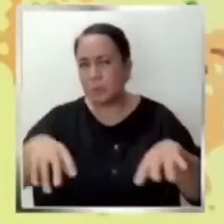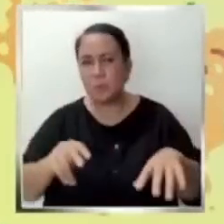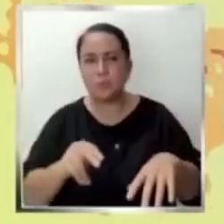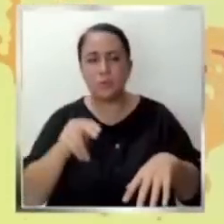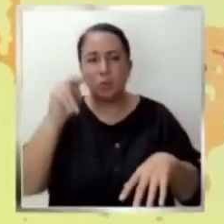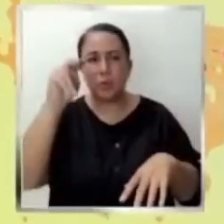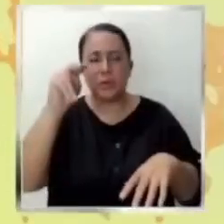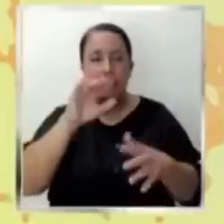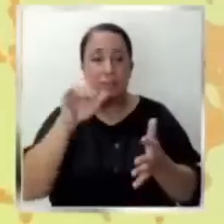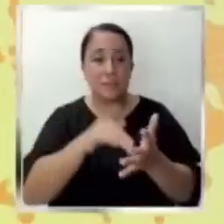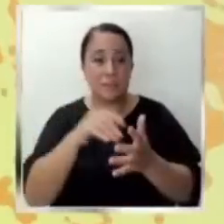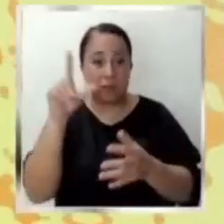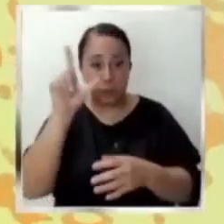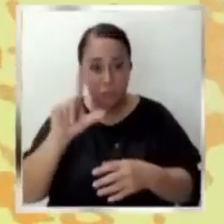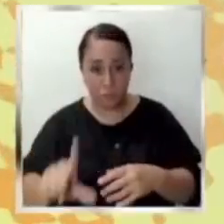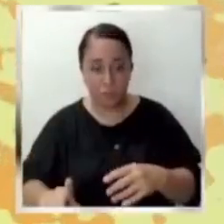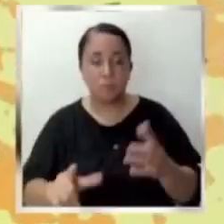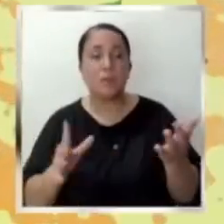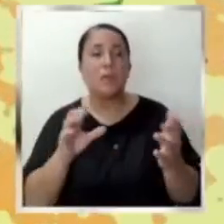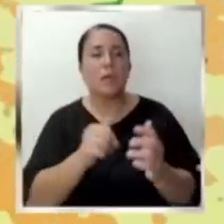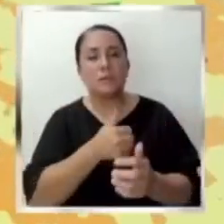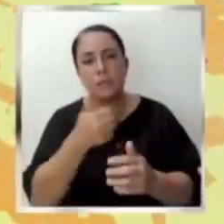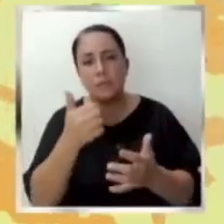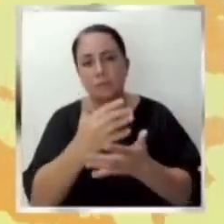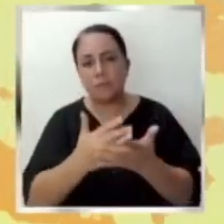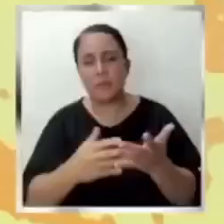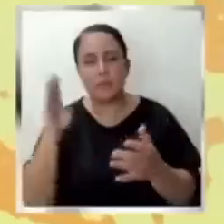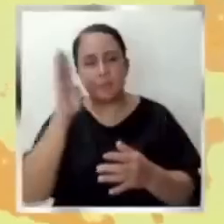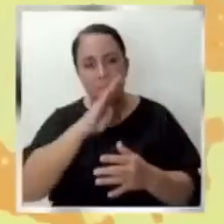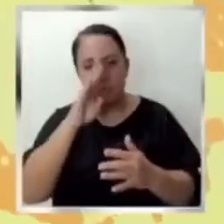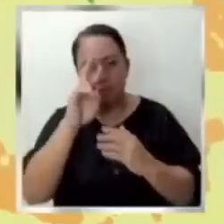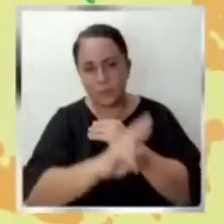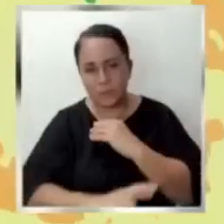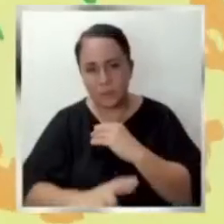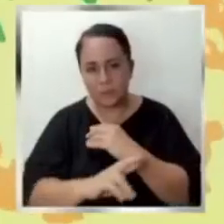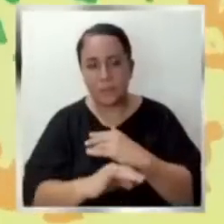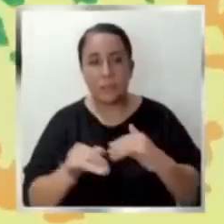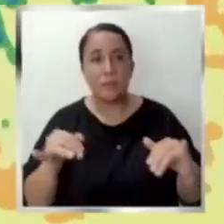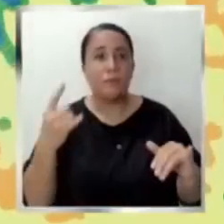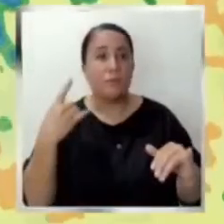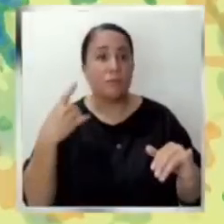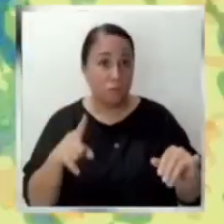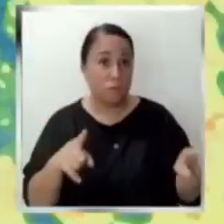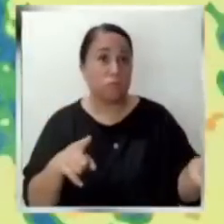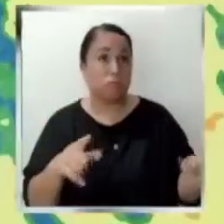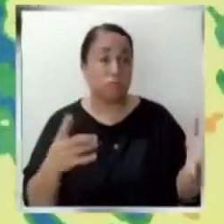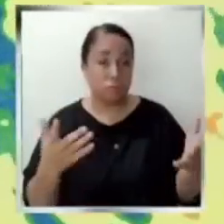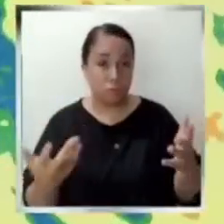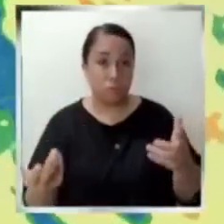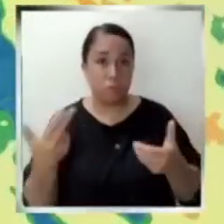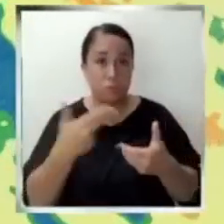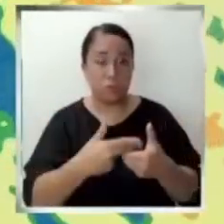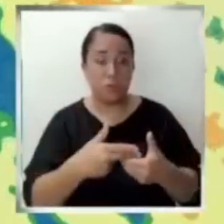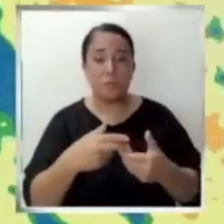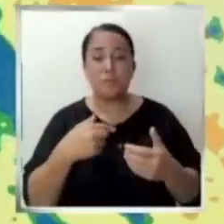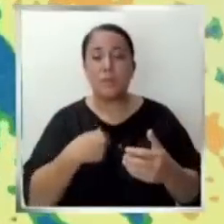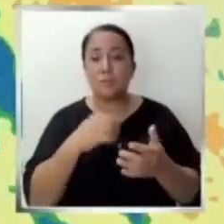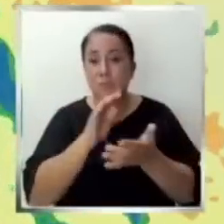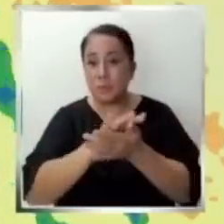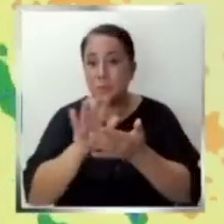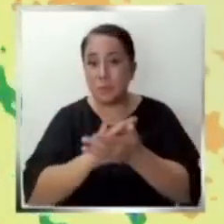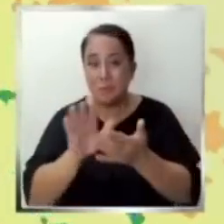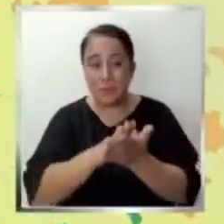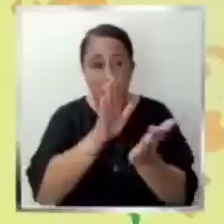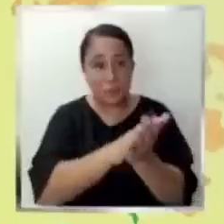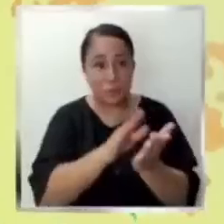central Luzon, ganun din sa ilang bahagi ng Bicol region. Kaya para sa mga makikiisa sa Brigada Eskwela, doble ingat at